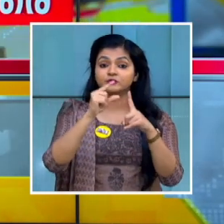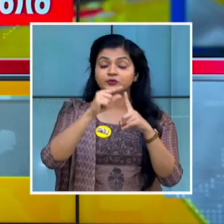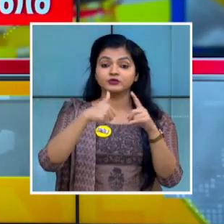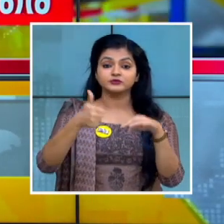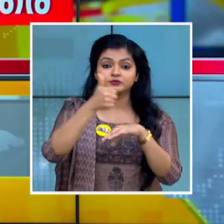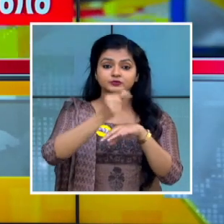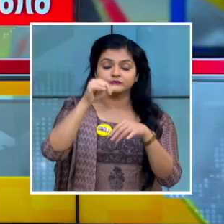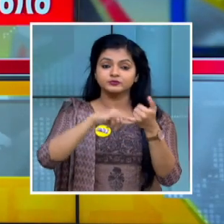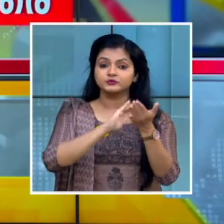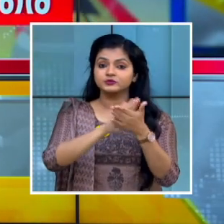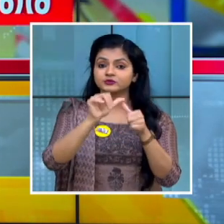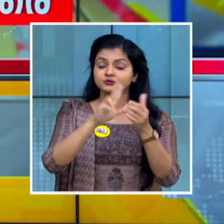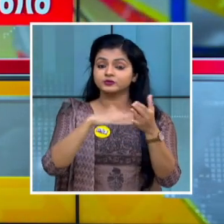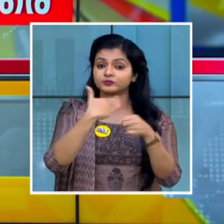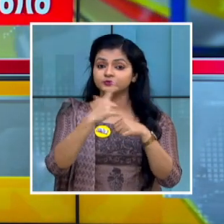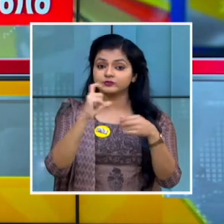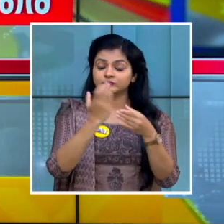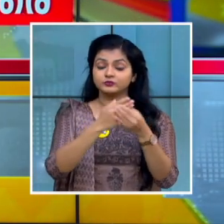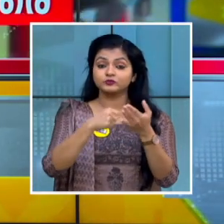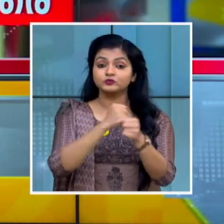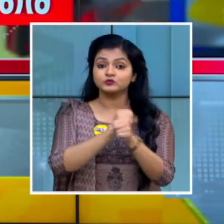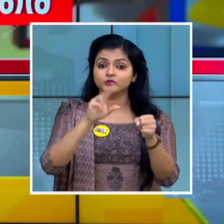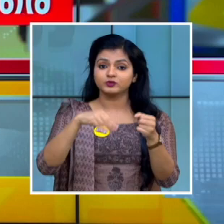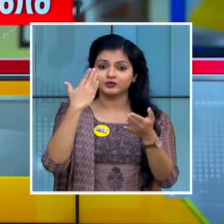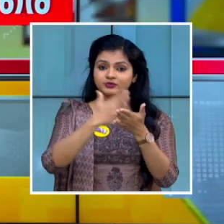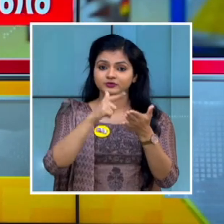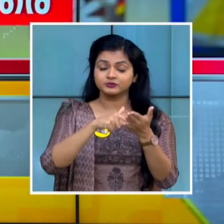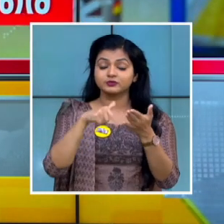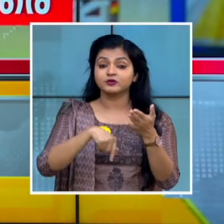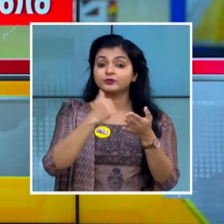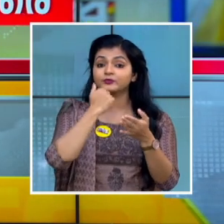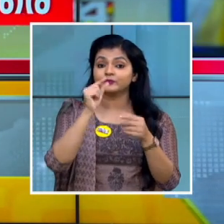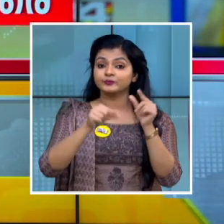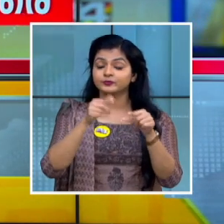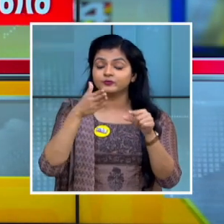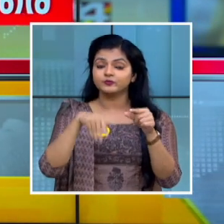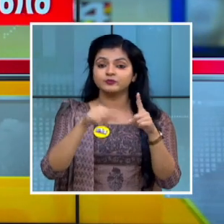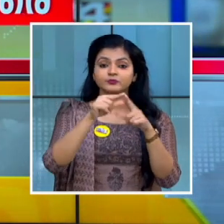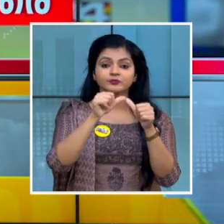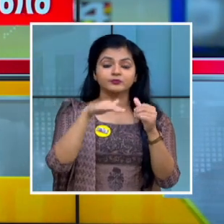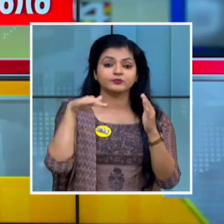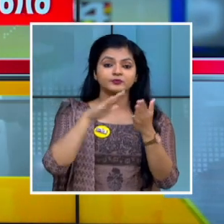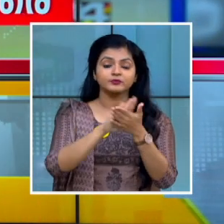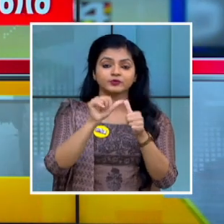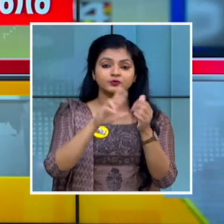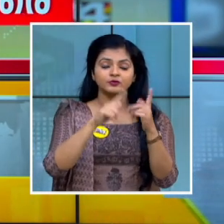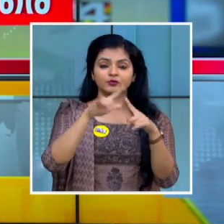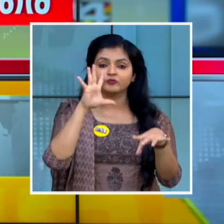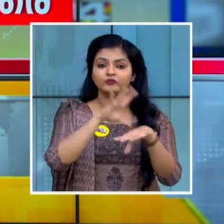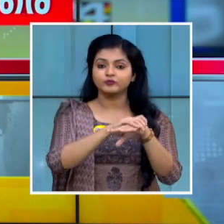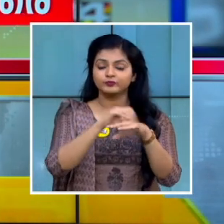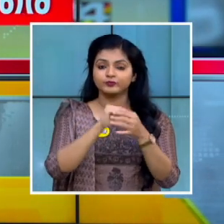നേതാവ് ഷാൻ വധക്കേസിൽ ഹൈക്കോടതി ജാമ്യം റദ്ദാക്കിയ പ്രതികൾ പഴനിയിൽ പിടിയിലായി. വിഷ്ണു, അഭിമന്യു, സാനന്ദ്, അതുൽ, ധനീഷ്